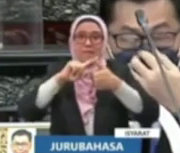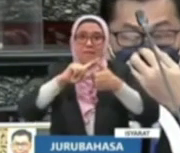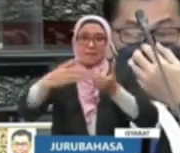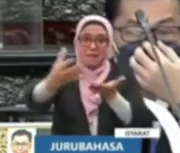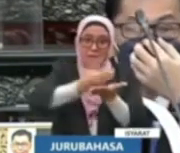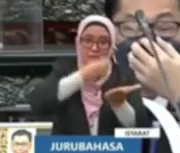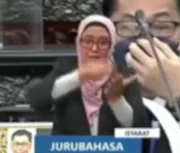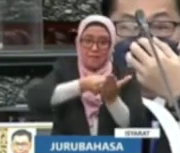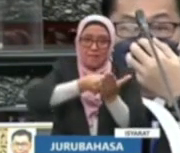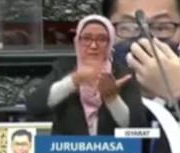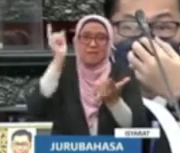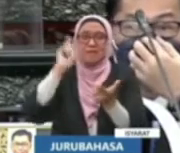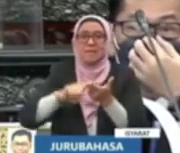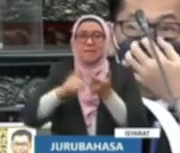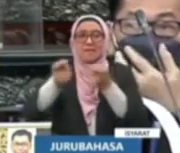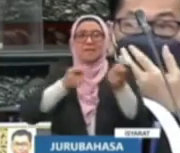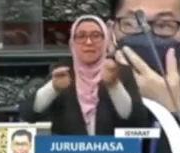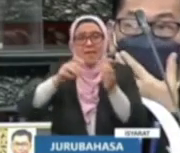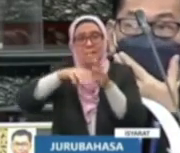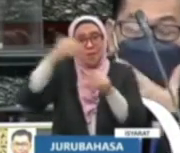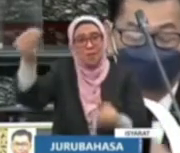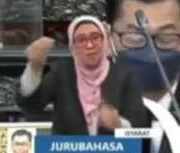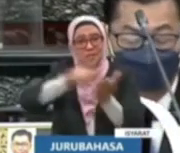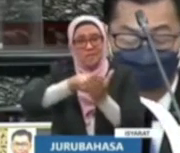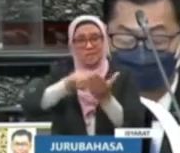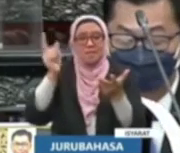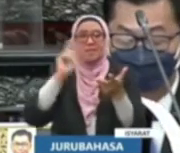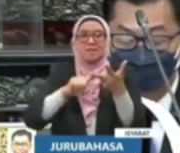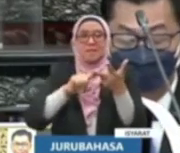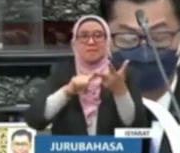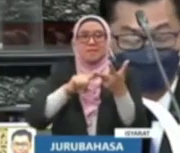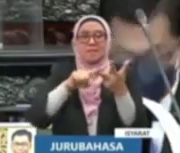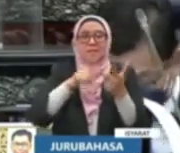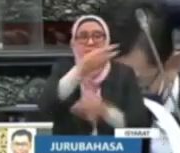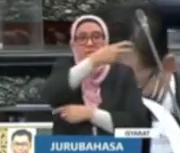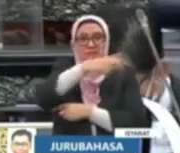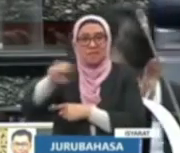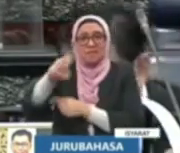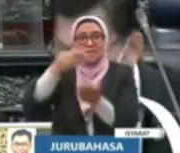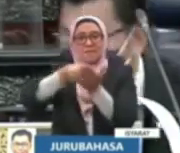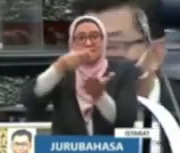pengeluaran uang yang ketiga mengendalikan pindahan dan ada on the